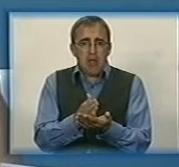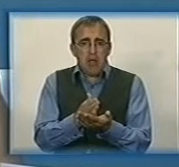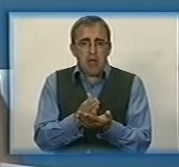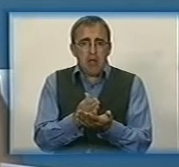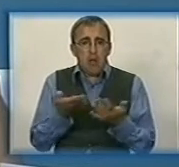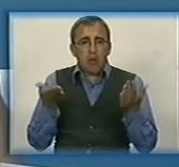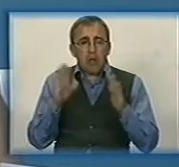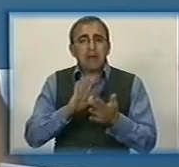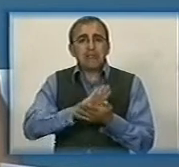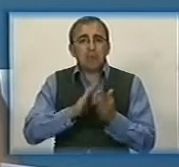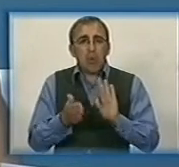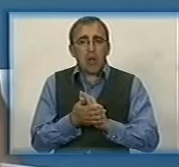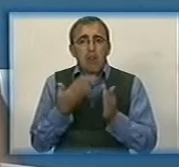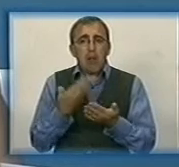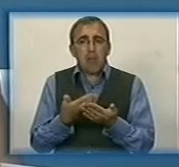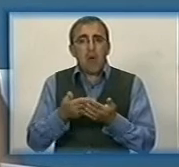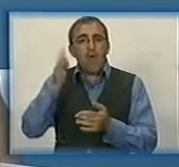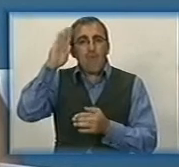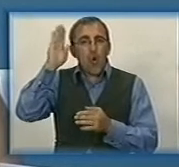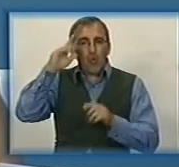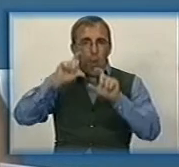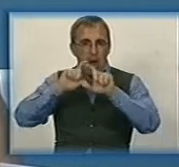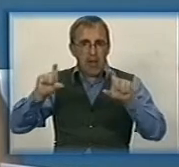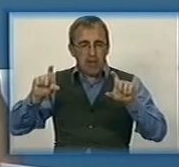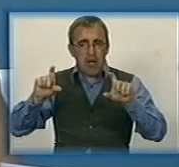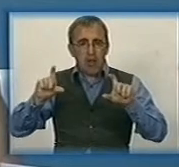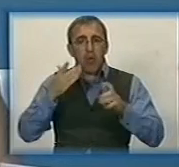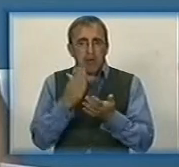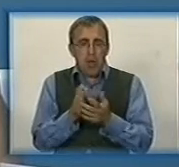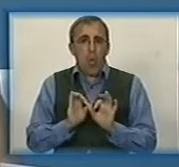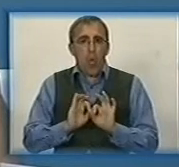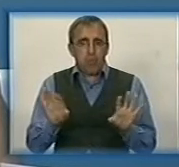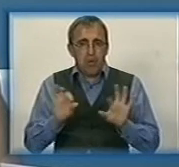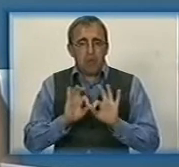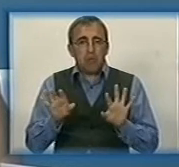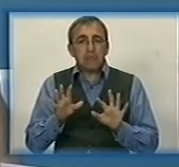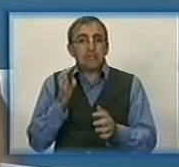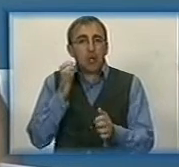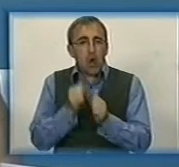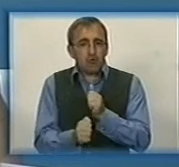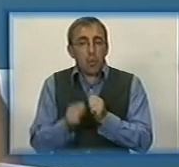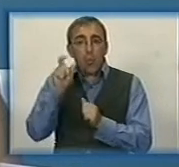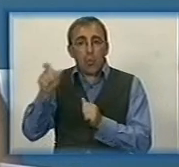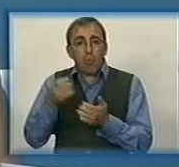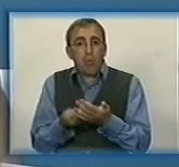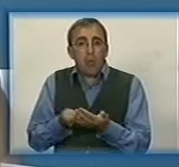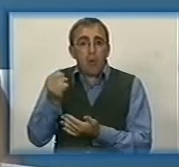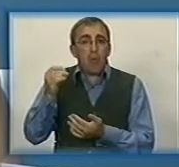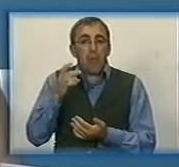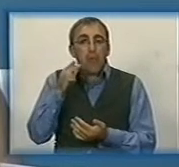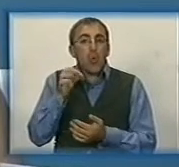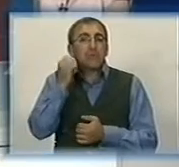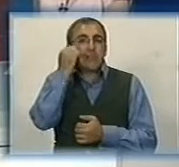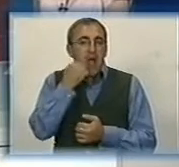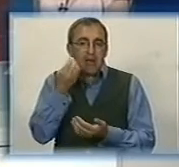Осталась там ситуация, например, с водоканалом, но она тоже объяснима, потому что зачастую люди платят всю жизнь по старому